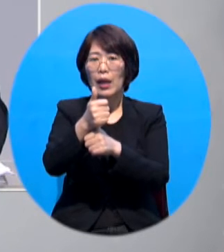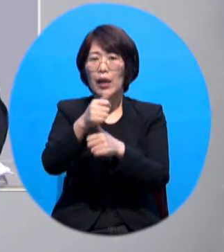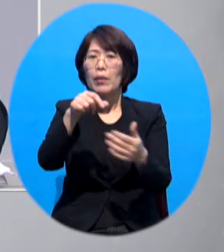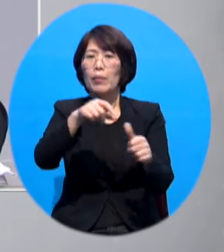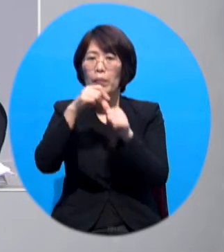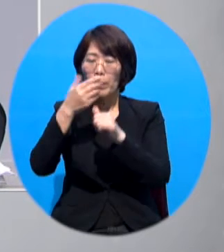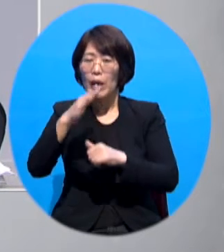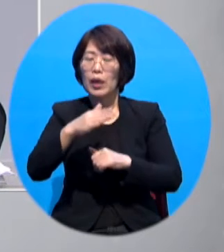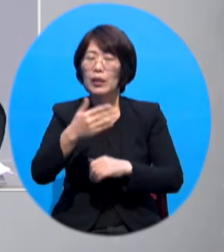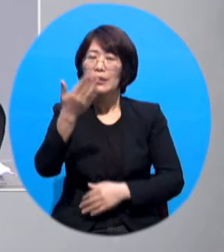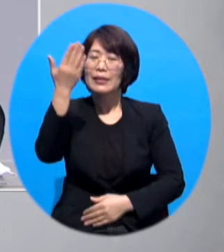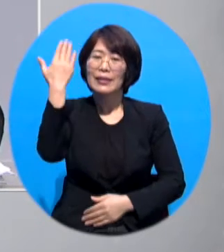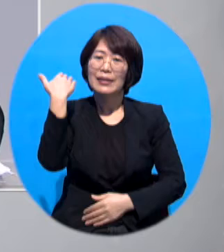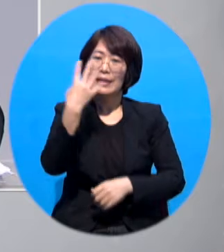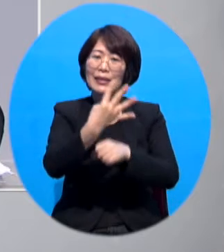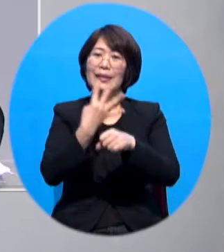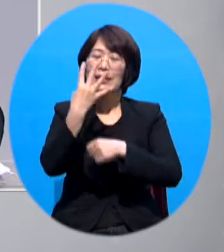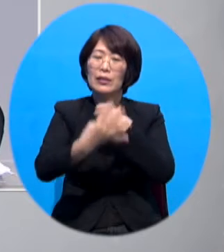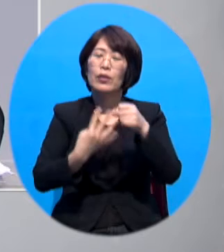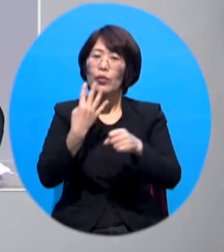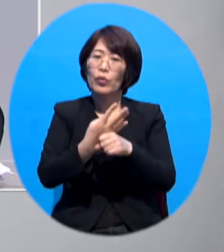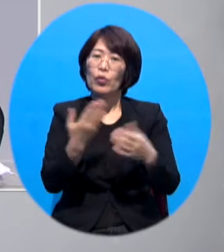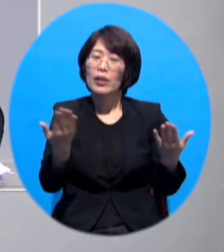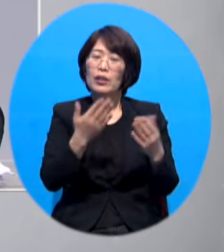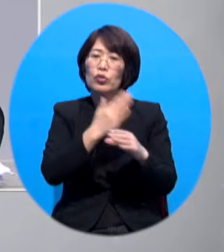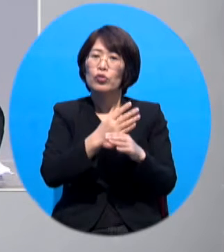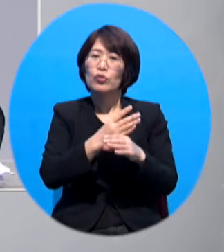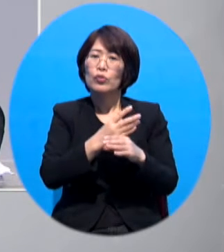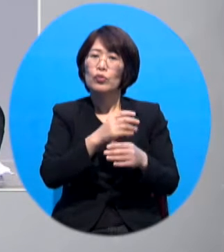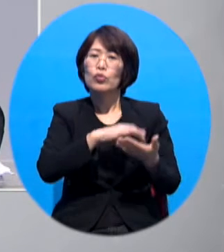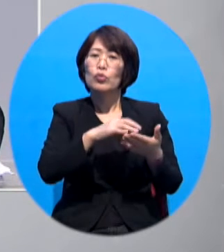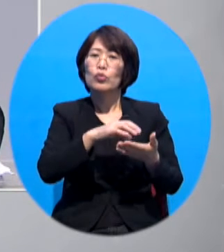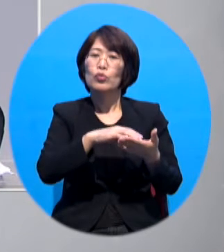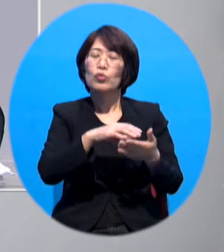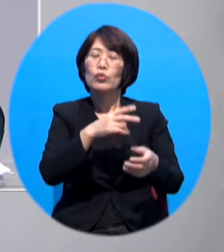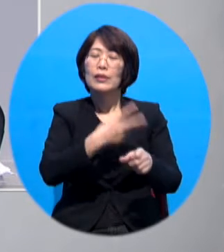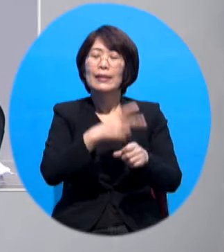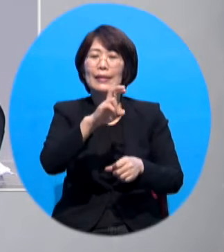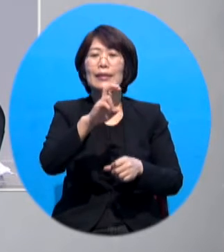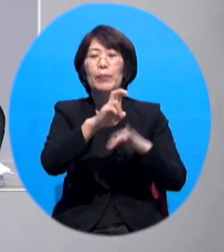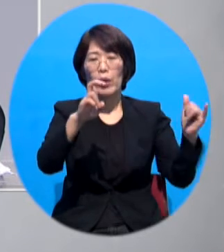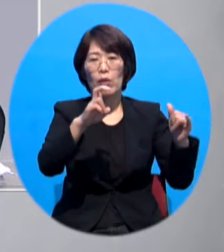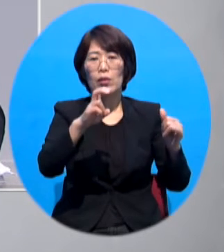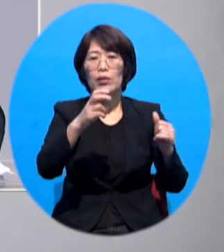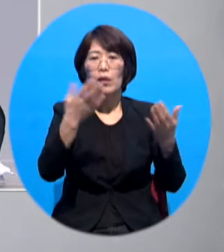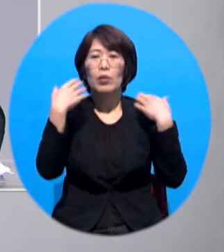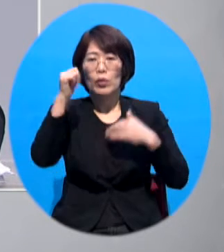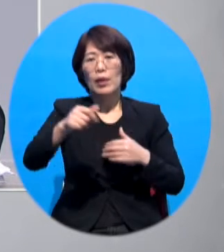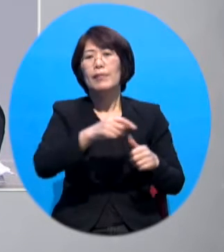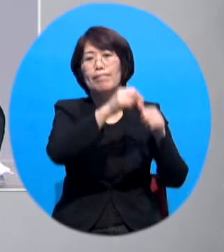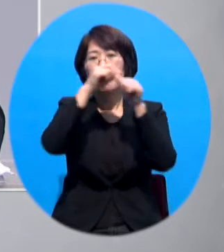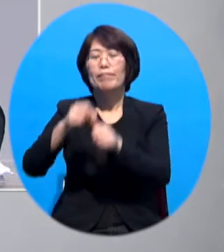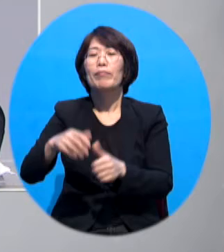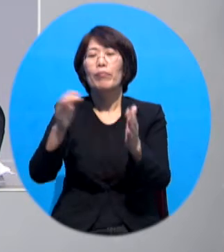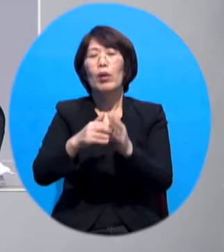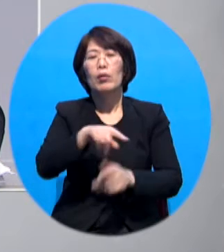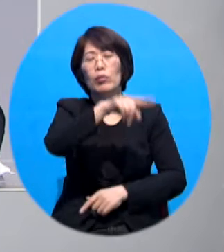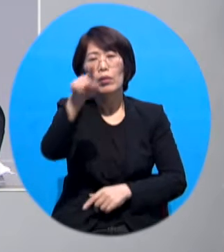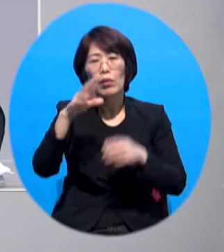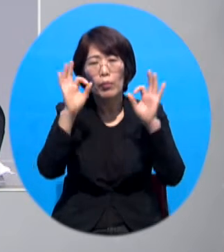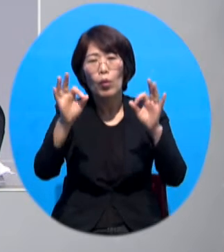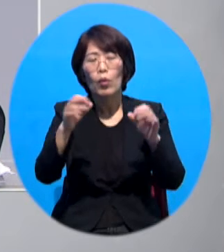하겠읍니다 지난 4년간 재임기간 중에 20명의 교사를 교장으로 이며 하셨구요 그런데 그들 전원이